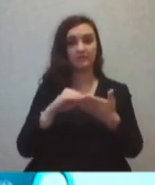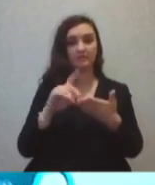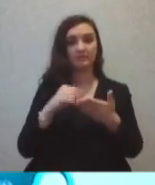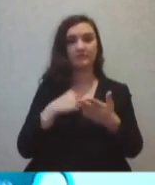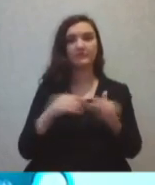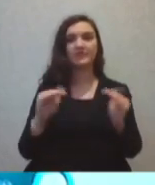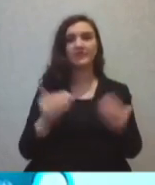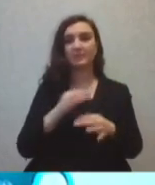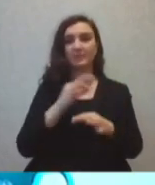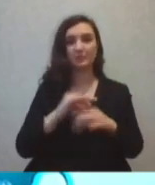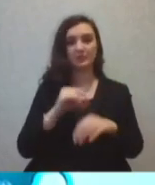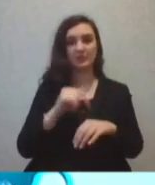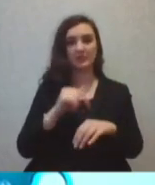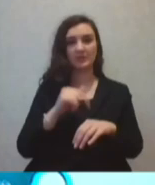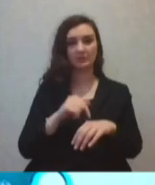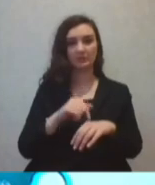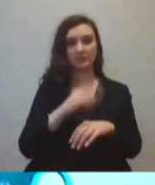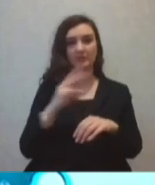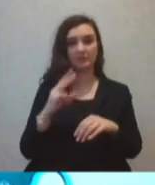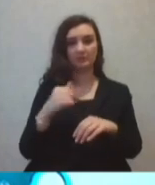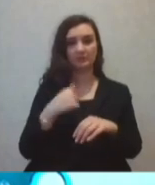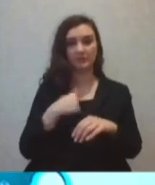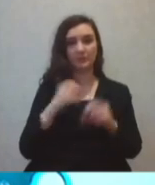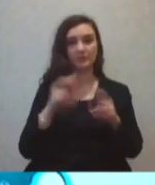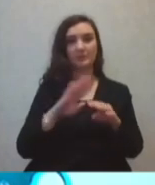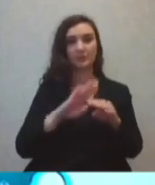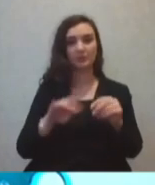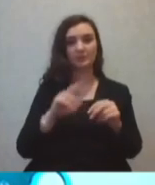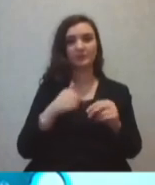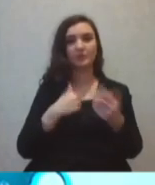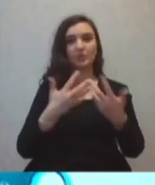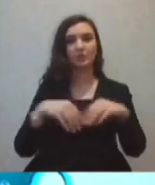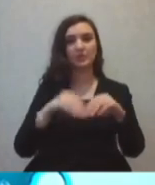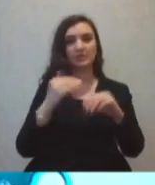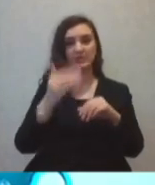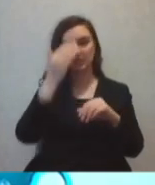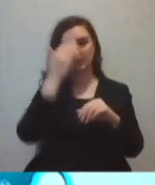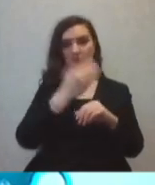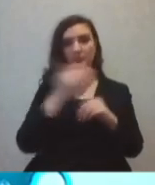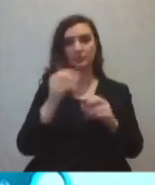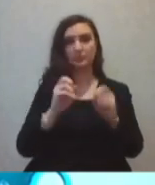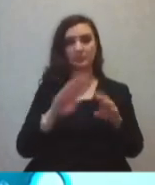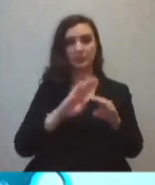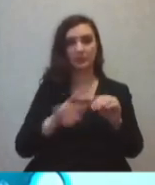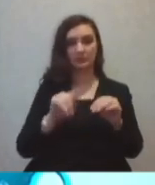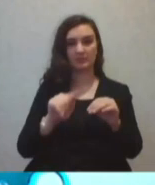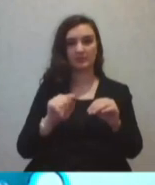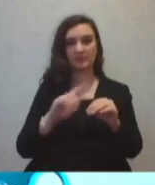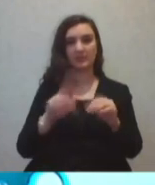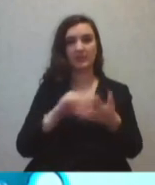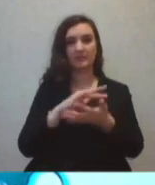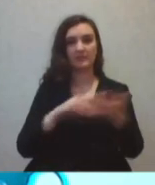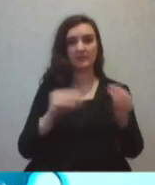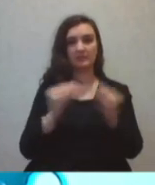ნაკლები პასუხისმგებლობით უნდა მოვექცეთ ჩვენს უსაფრთხოებას და ჩვენი ოჯახის საზოგადოების უსაფრთხოებას. და